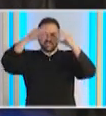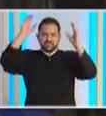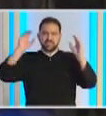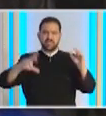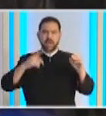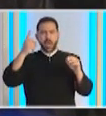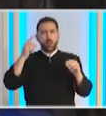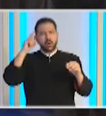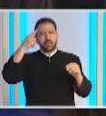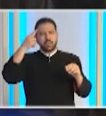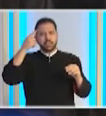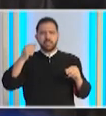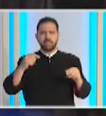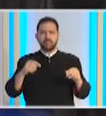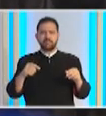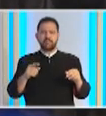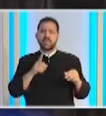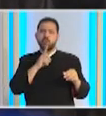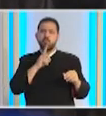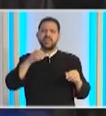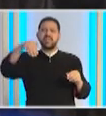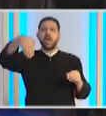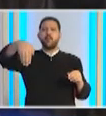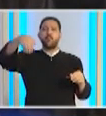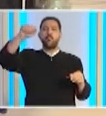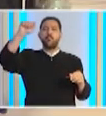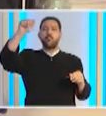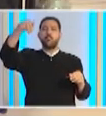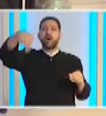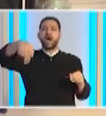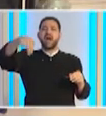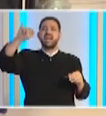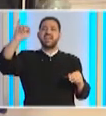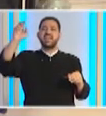curent gnostic al maniheilor care puneau această